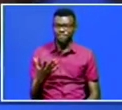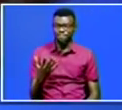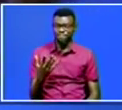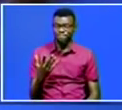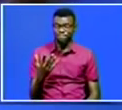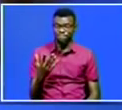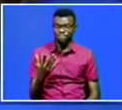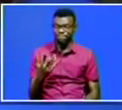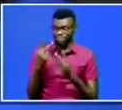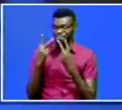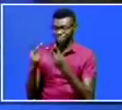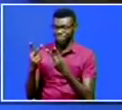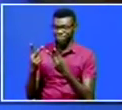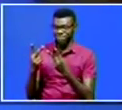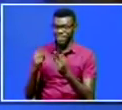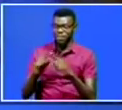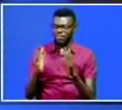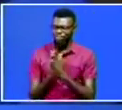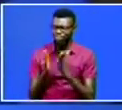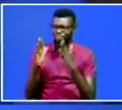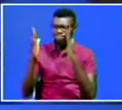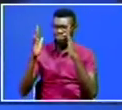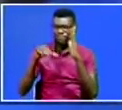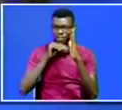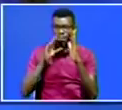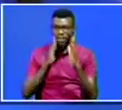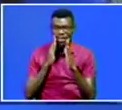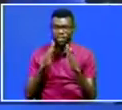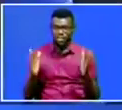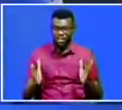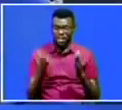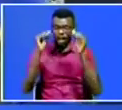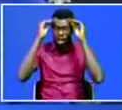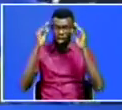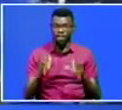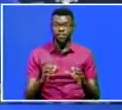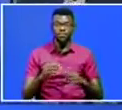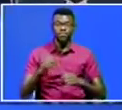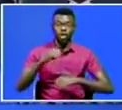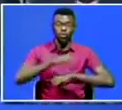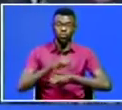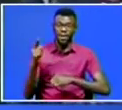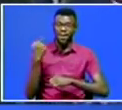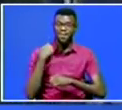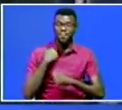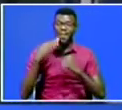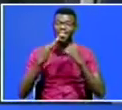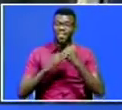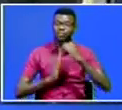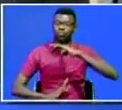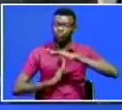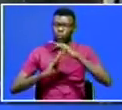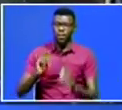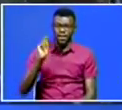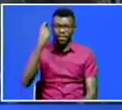mtihani, lakini tunawapatia kongole nyinyi kama wazazi kwa kuwapatia motisha. Naam, basi shule nambari 8 kati ya zile shule